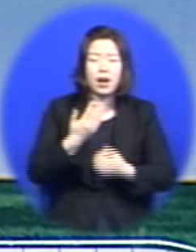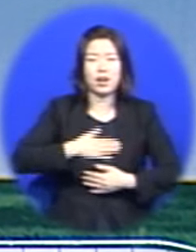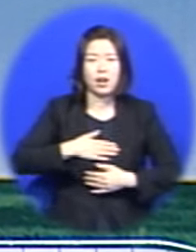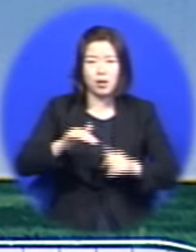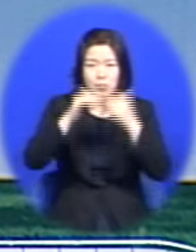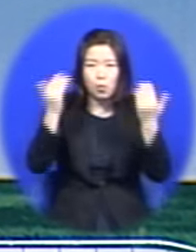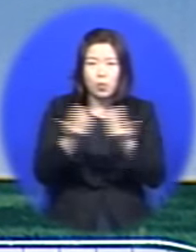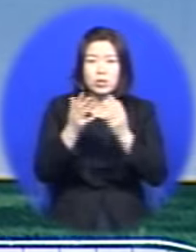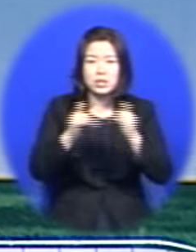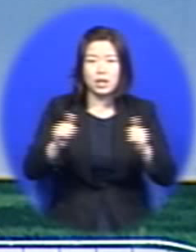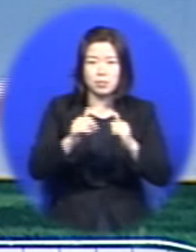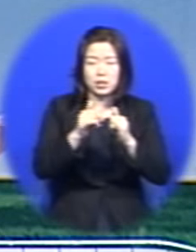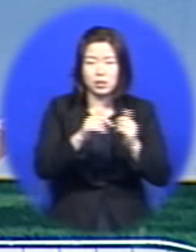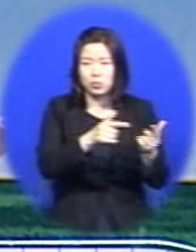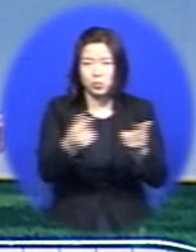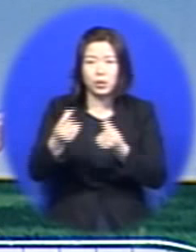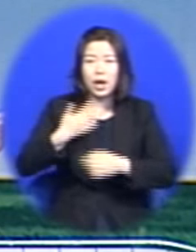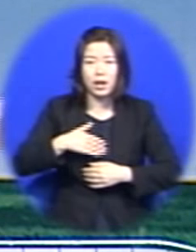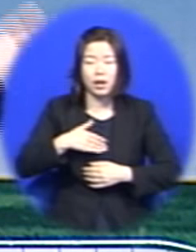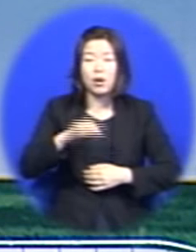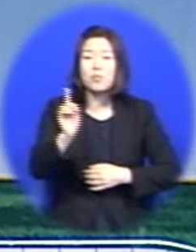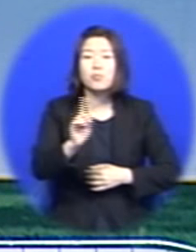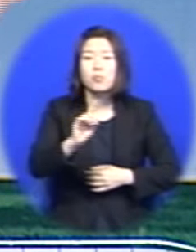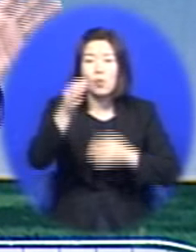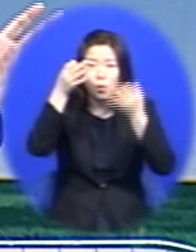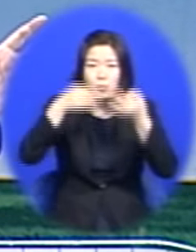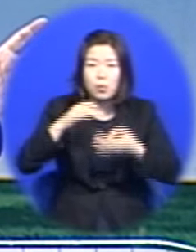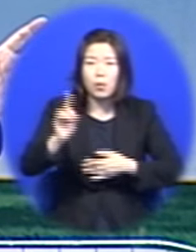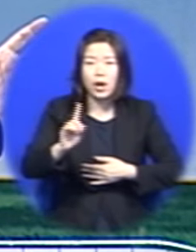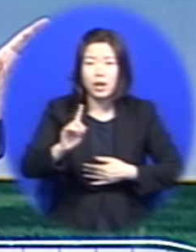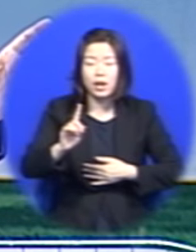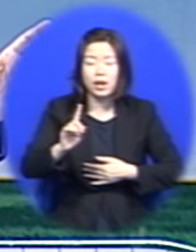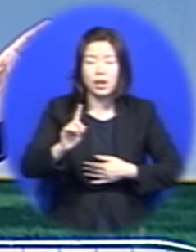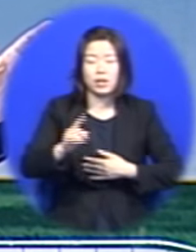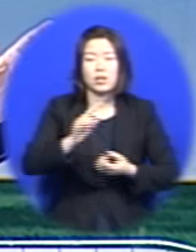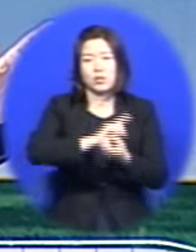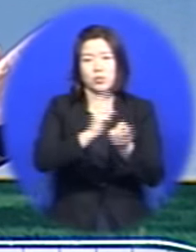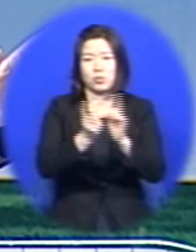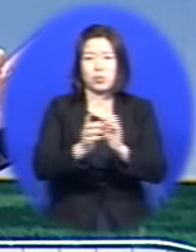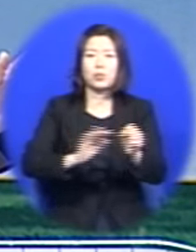다 안다. 뭘 보고 알아요? 서로 사랑하면.